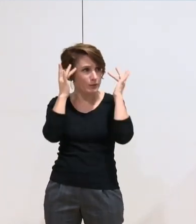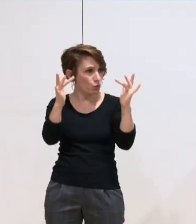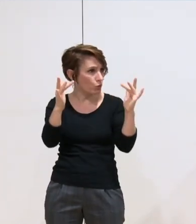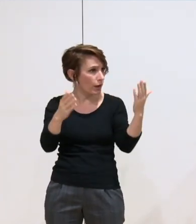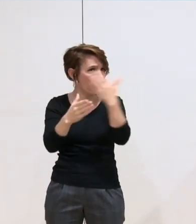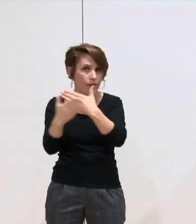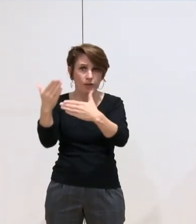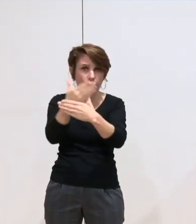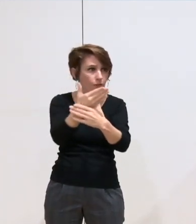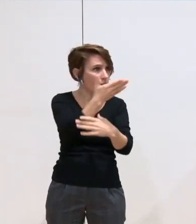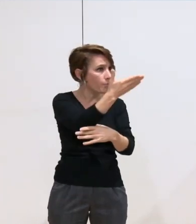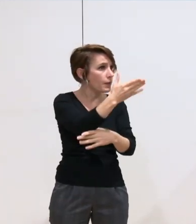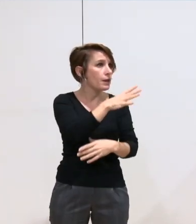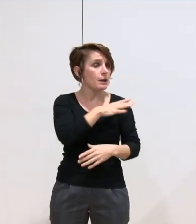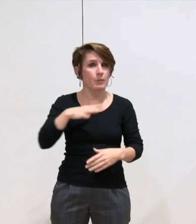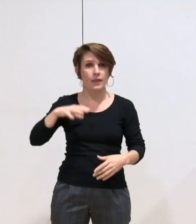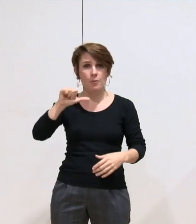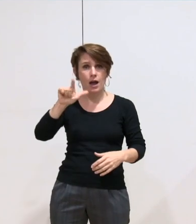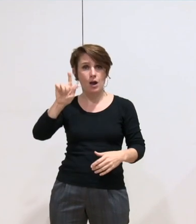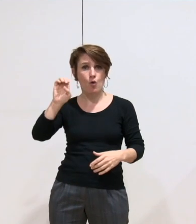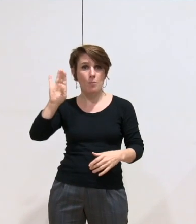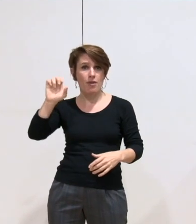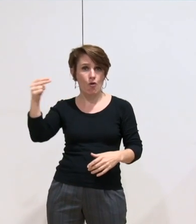si. Madame Agobian.